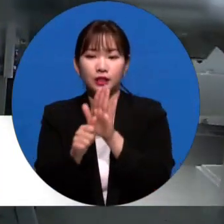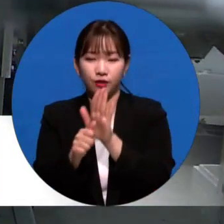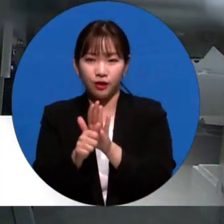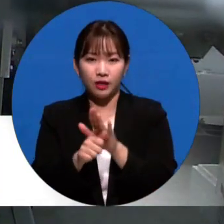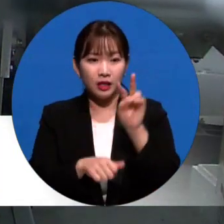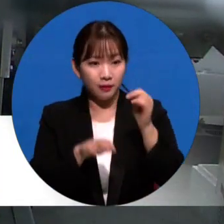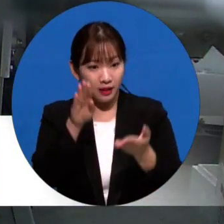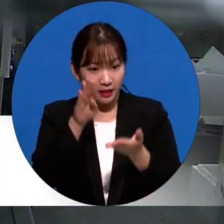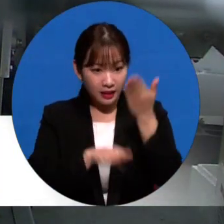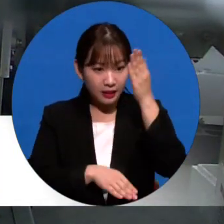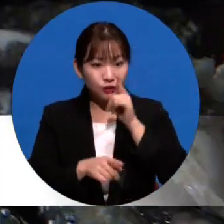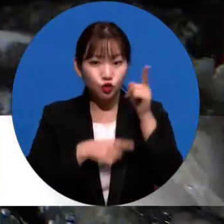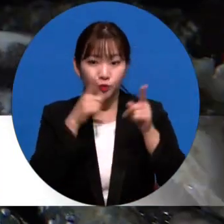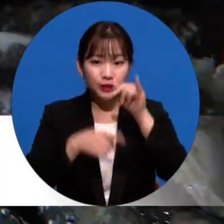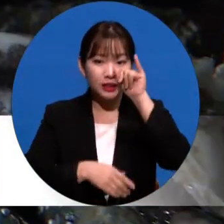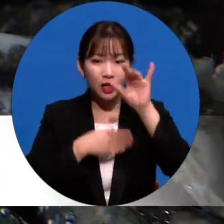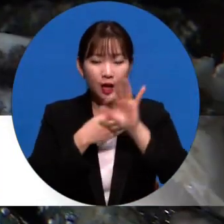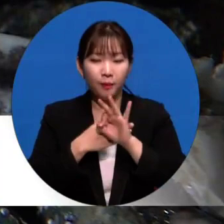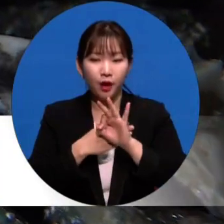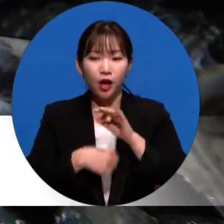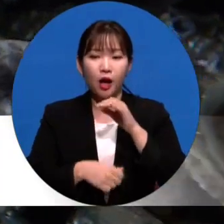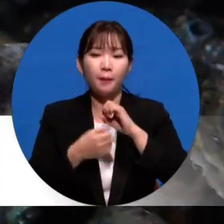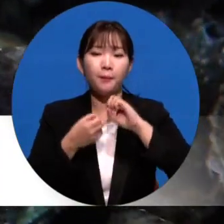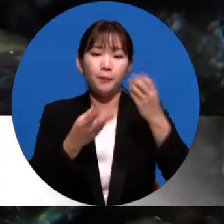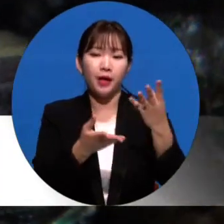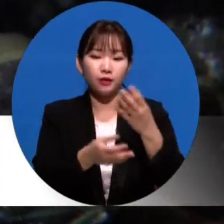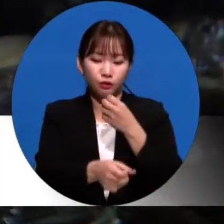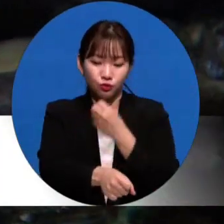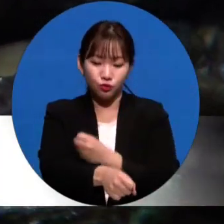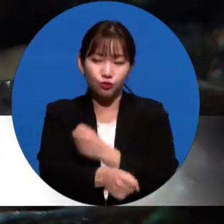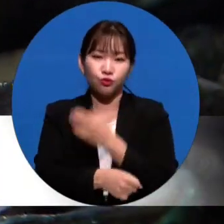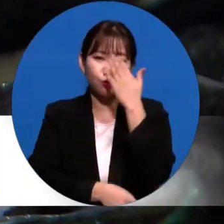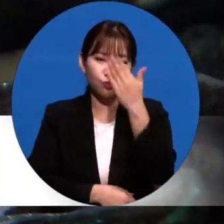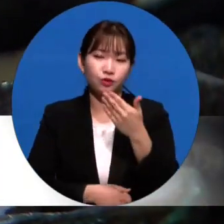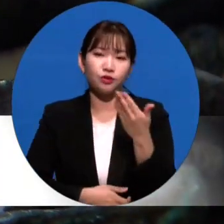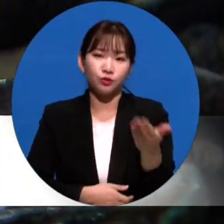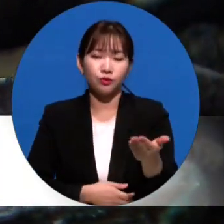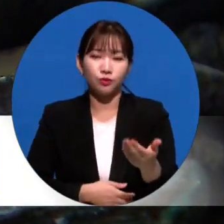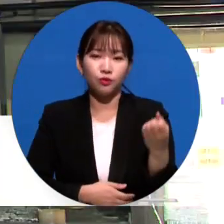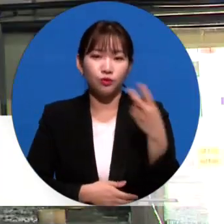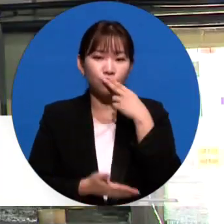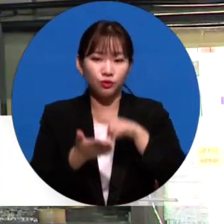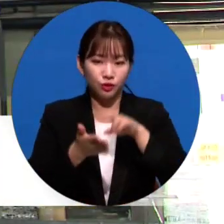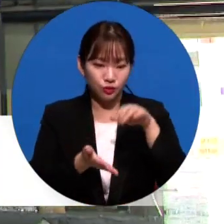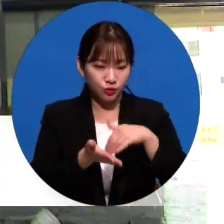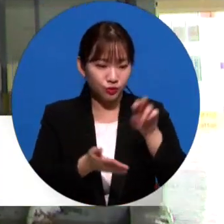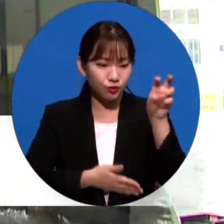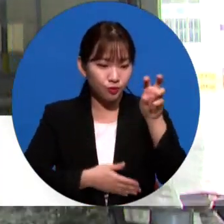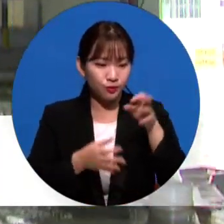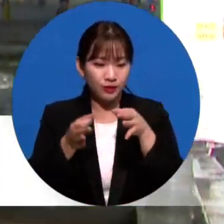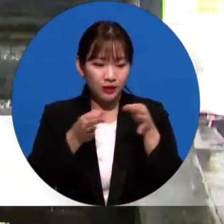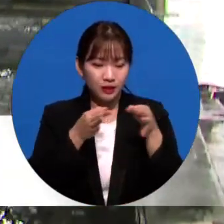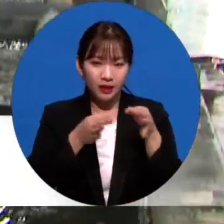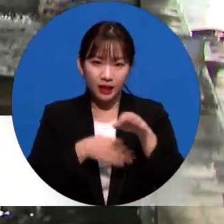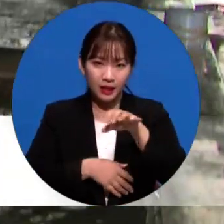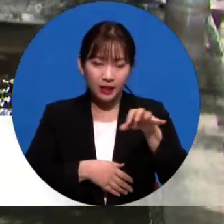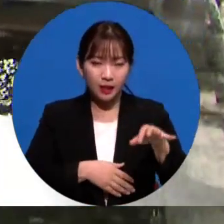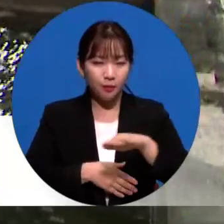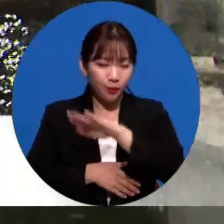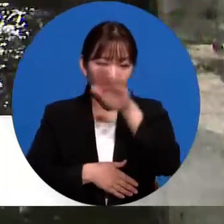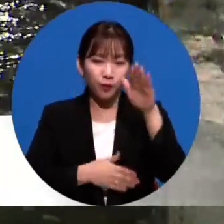2만 원 이상 주문 금액에 대해서는 무료 배송을 실시합니다. 또 우체국 등 20개 온라인 쇼핑몰에서 모든